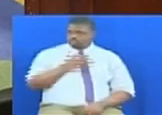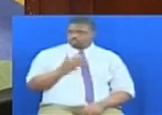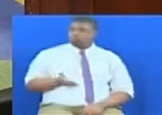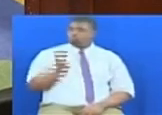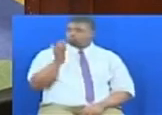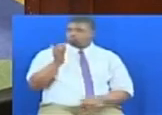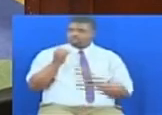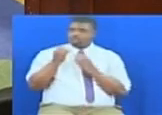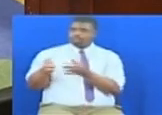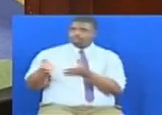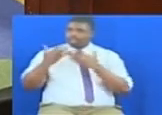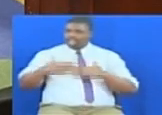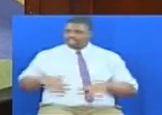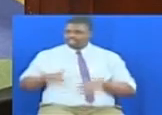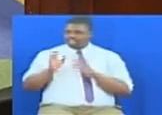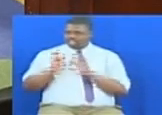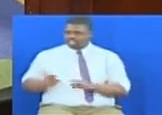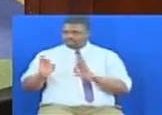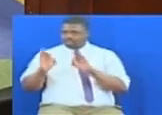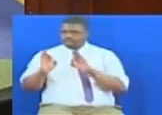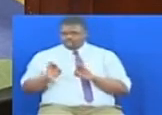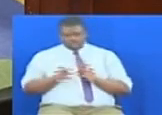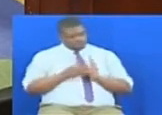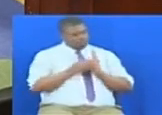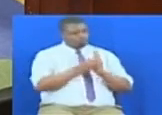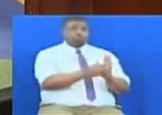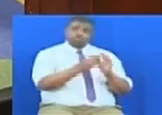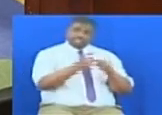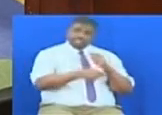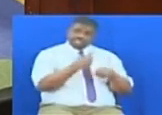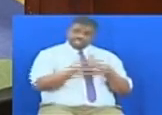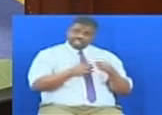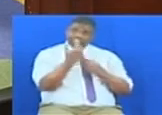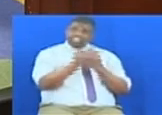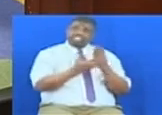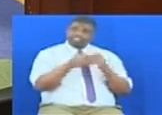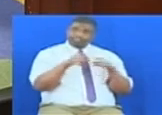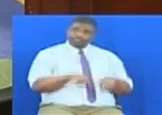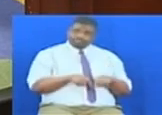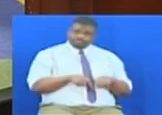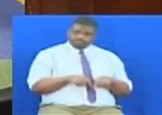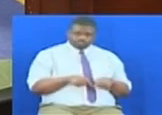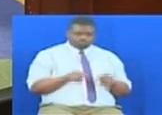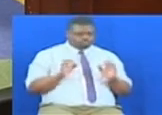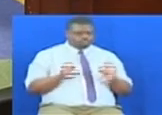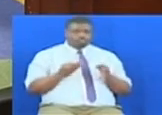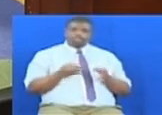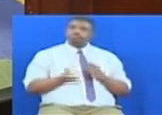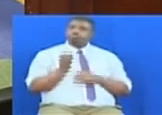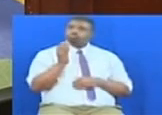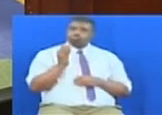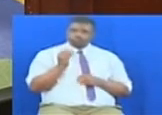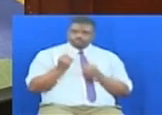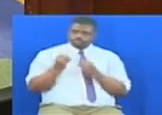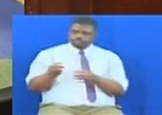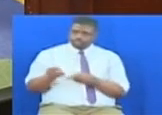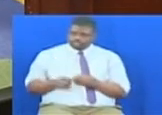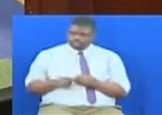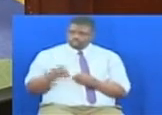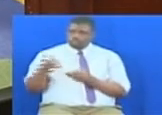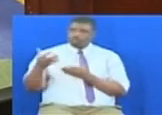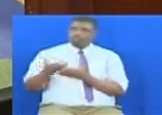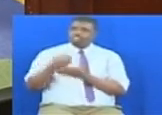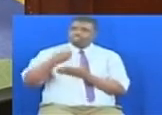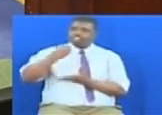ampe afya njema, aendelee kuongoza nchi hii kwa namna ambavyo Mwenyezi Mungu amemwelekeza na kwa manufaa